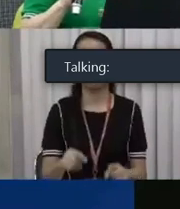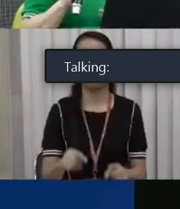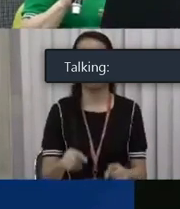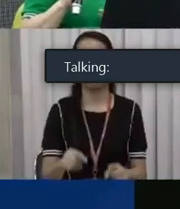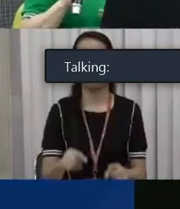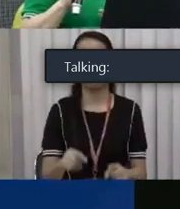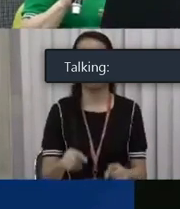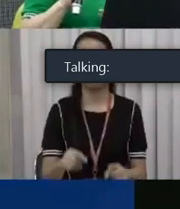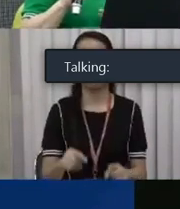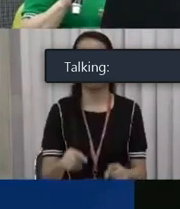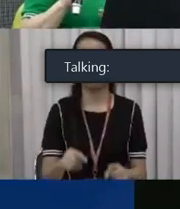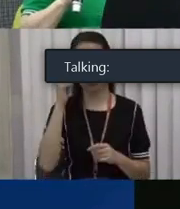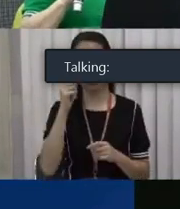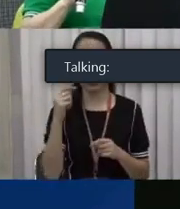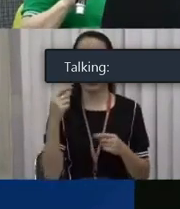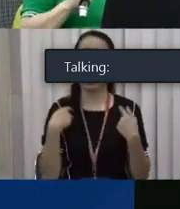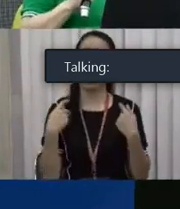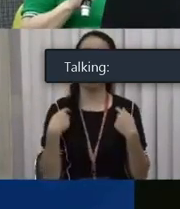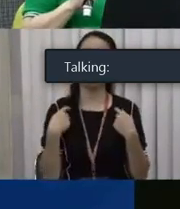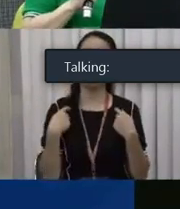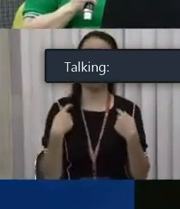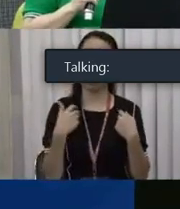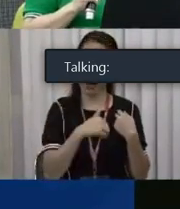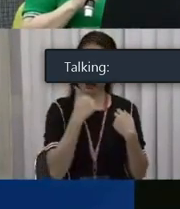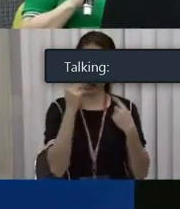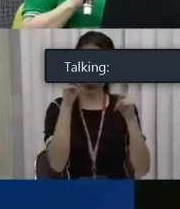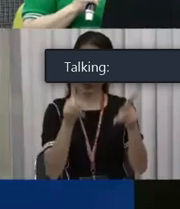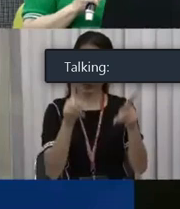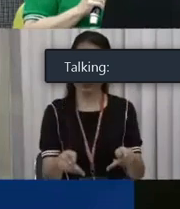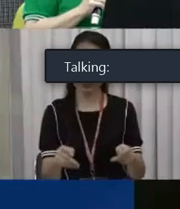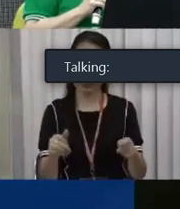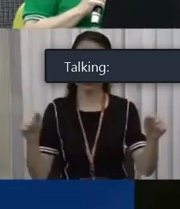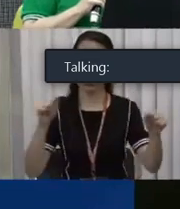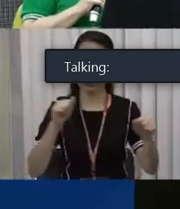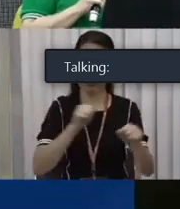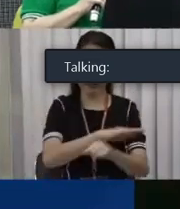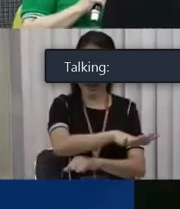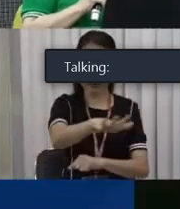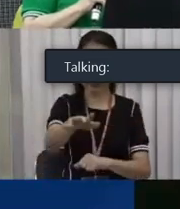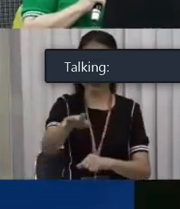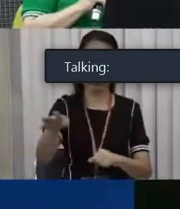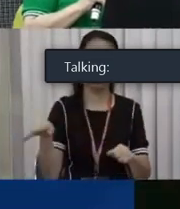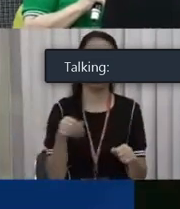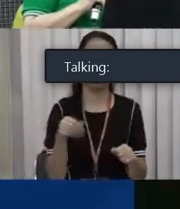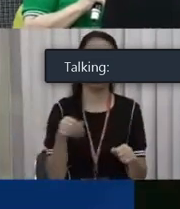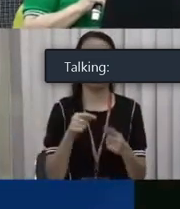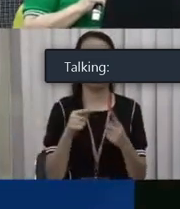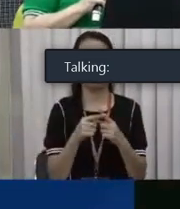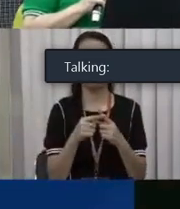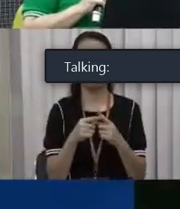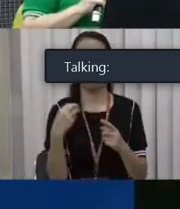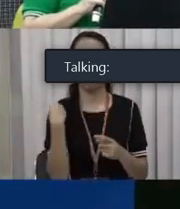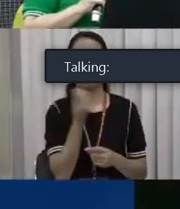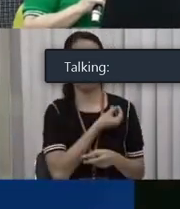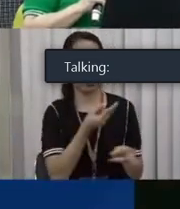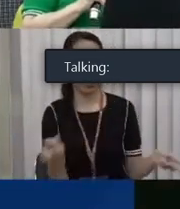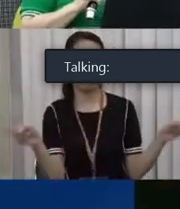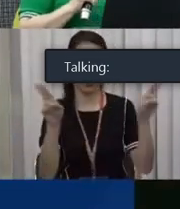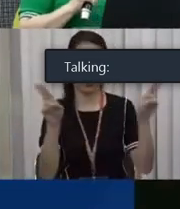mga kaigsuonan nga naglisod sila sa pag-adapt sa bag-o or sa kabag-uhan.